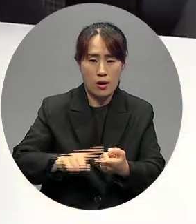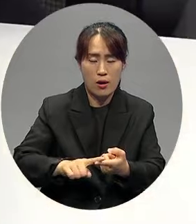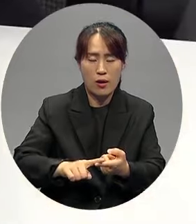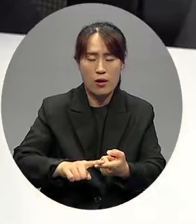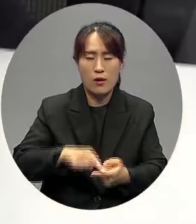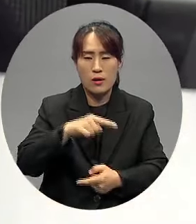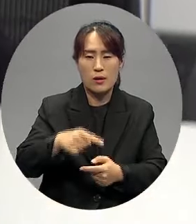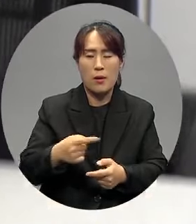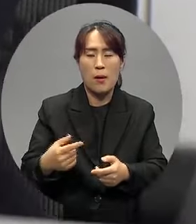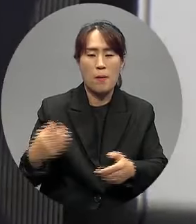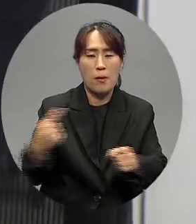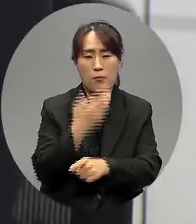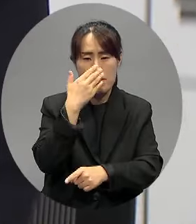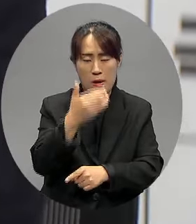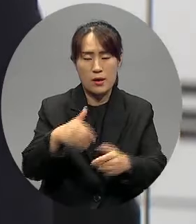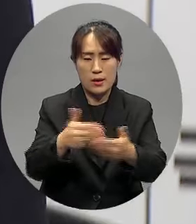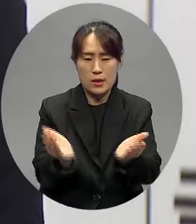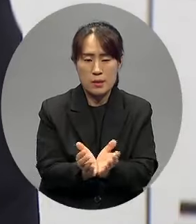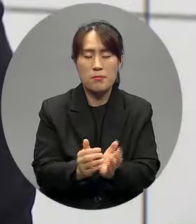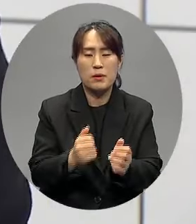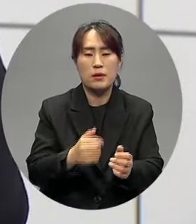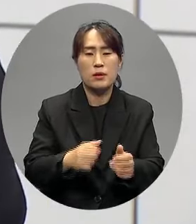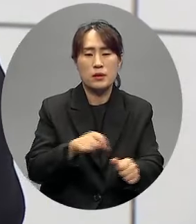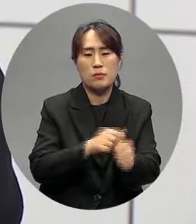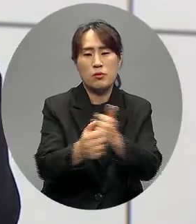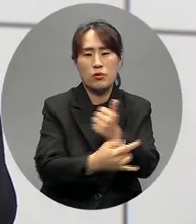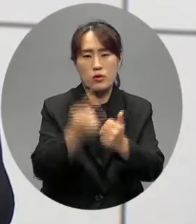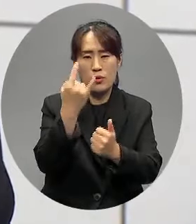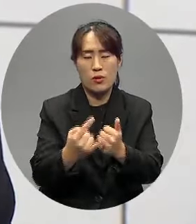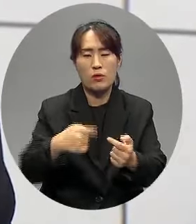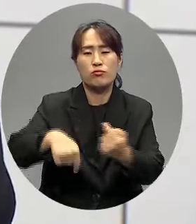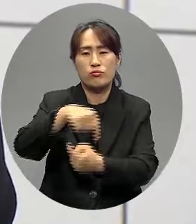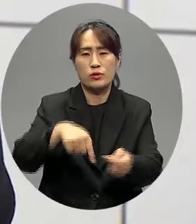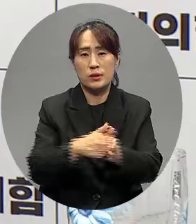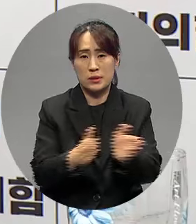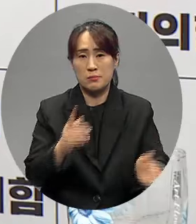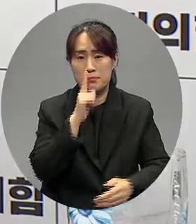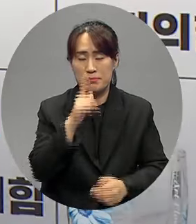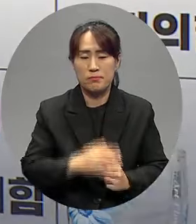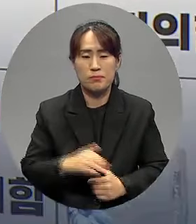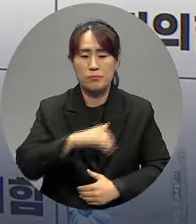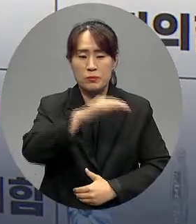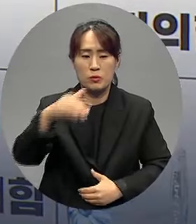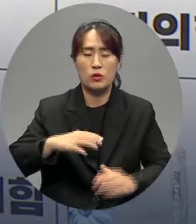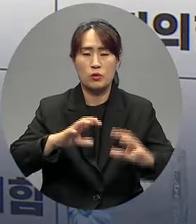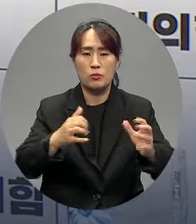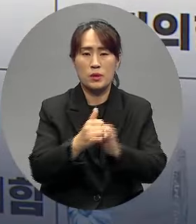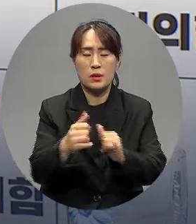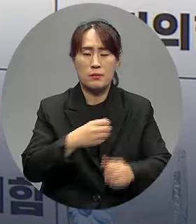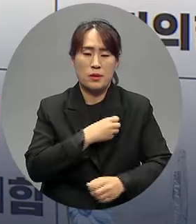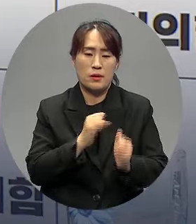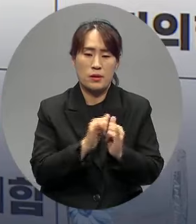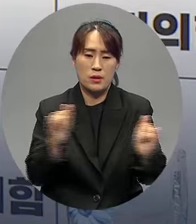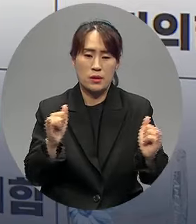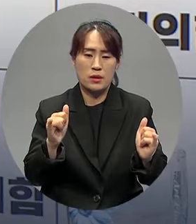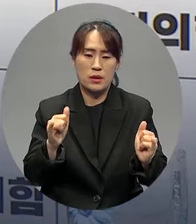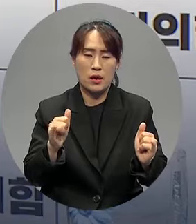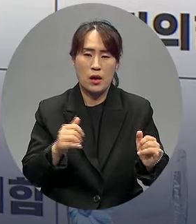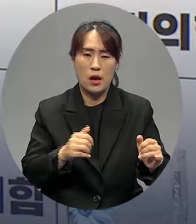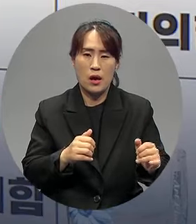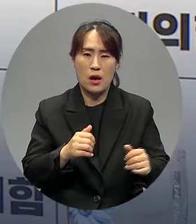레드팀을 구성하고 여러 특별위원회도 가동하겠다고 밝혔습니다. 우리 국민의힘 당원들에 대해서 소홀함이